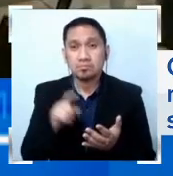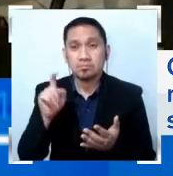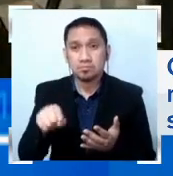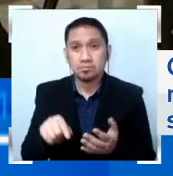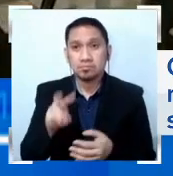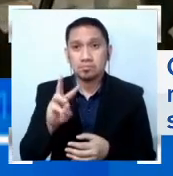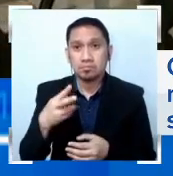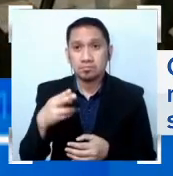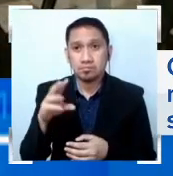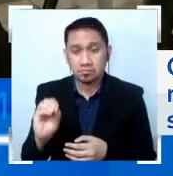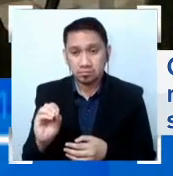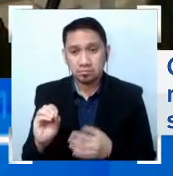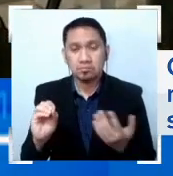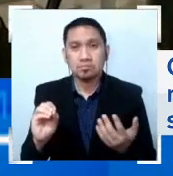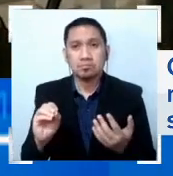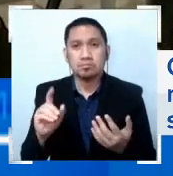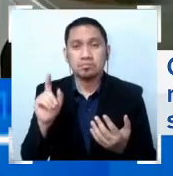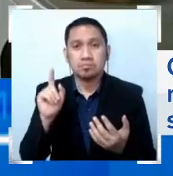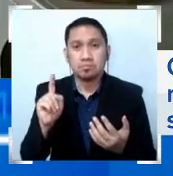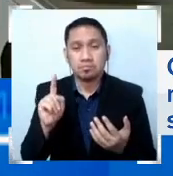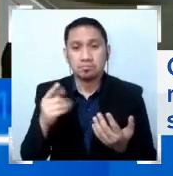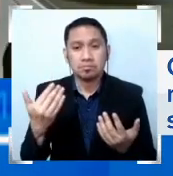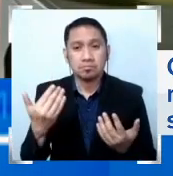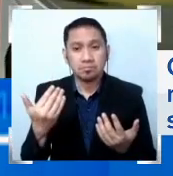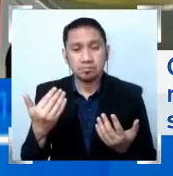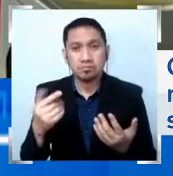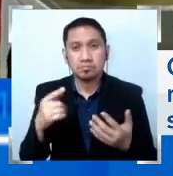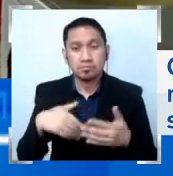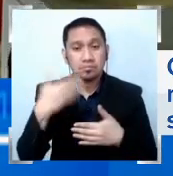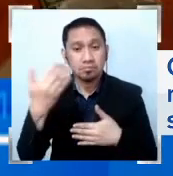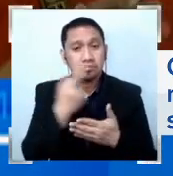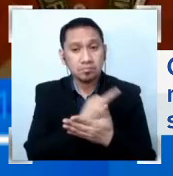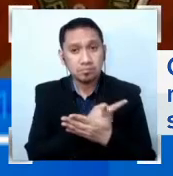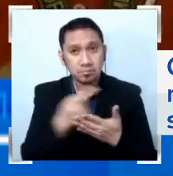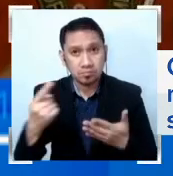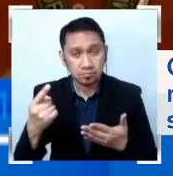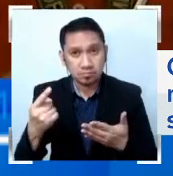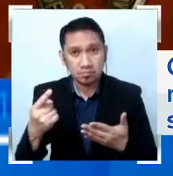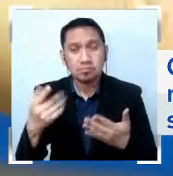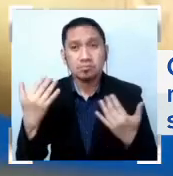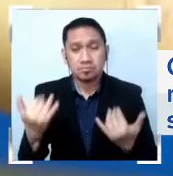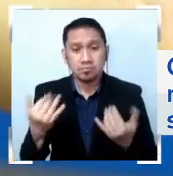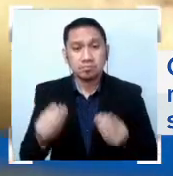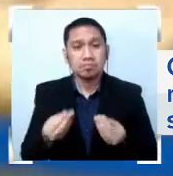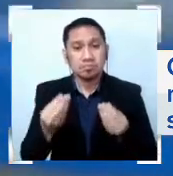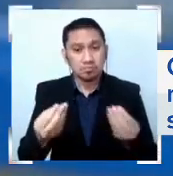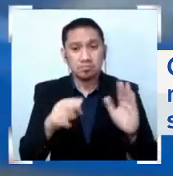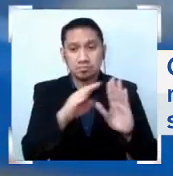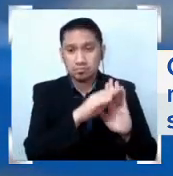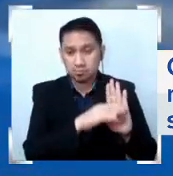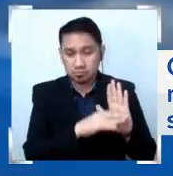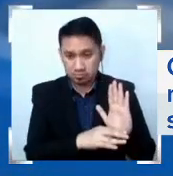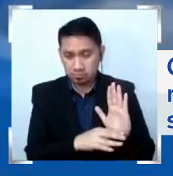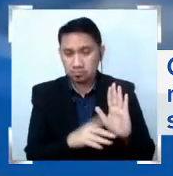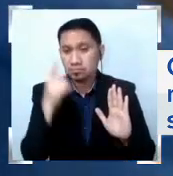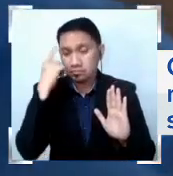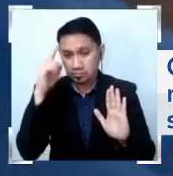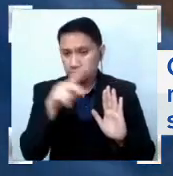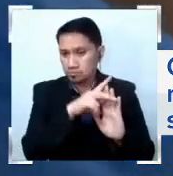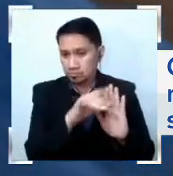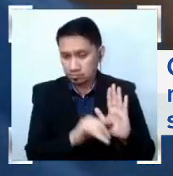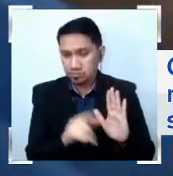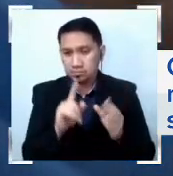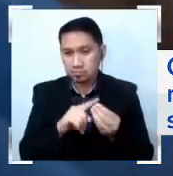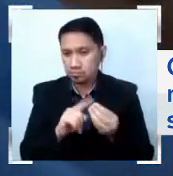SAGE, nangako rin po sila sa next week po, magbibigay na po sila ng guidance and protocols for the administration of boosters.